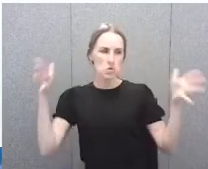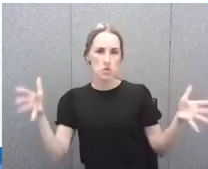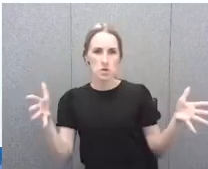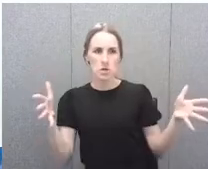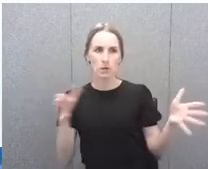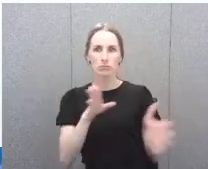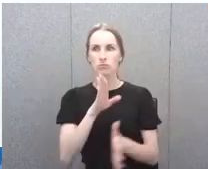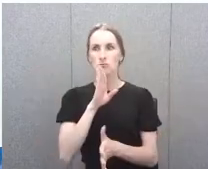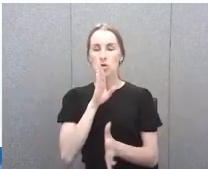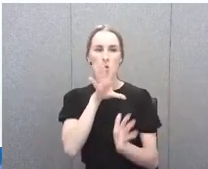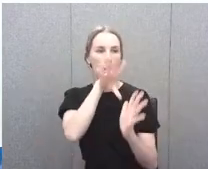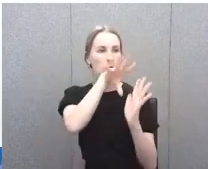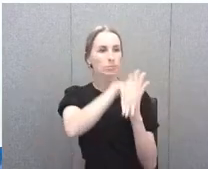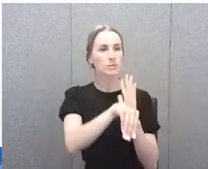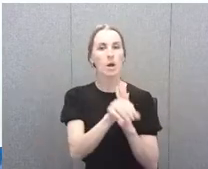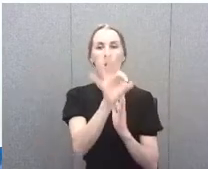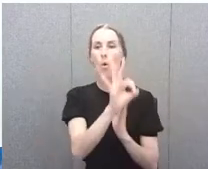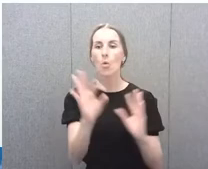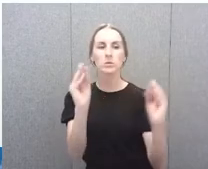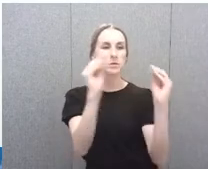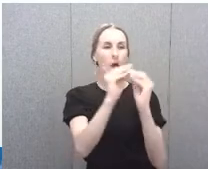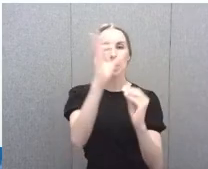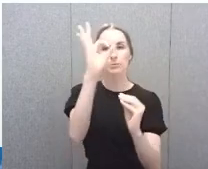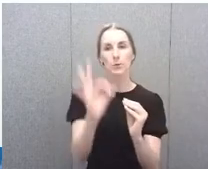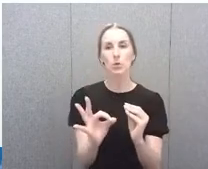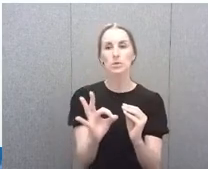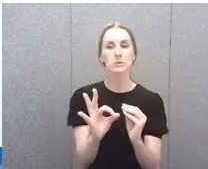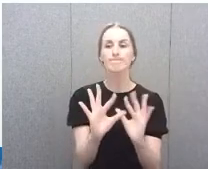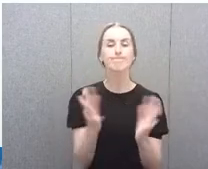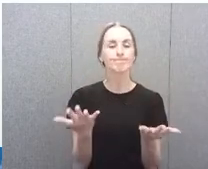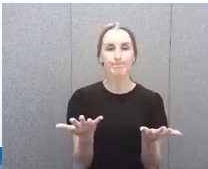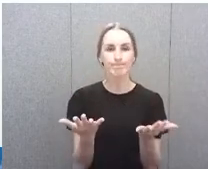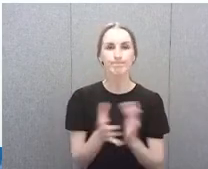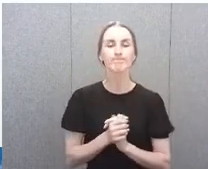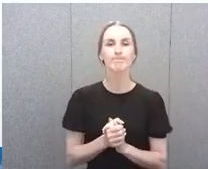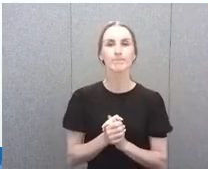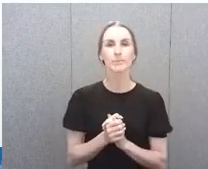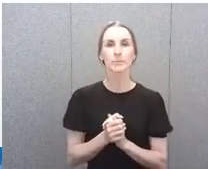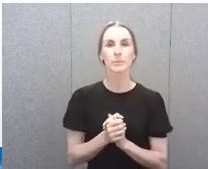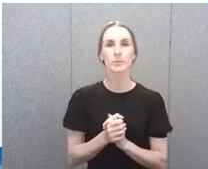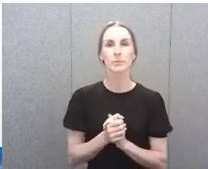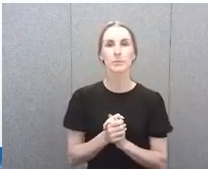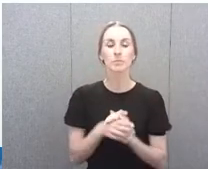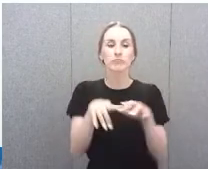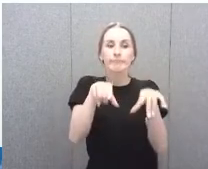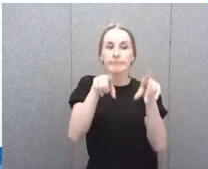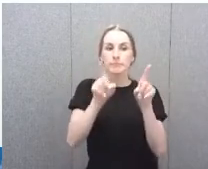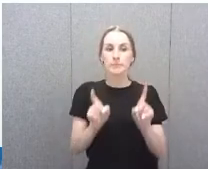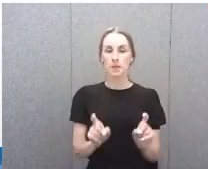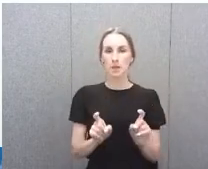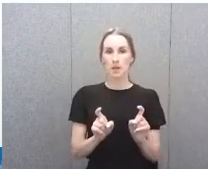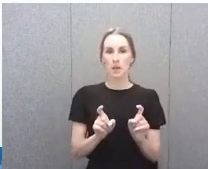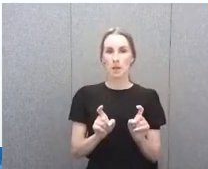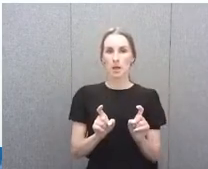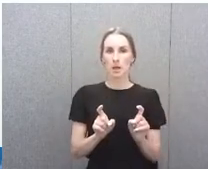среднем женщины составляют около 10% всех тех,